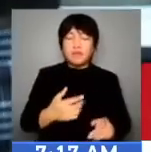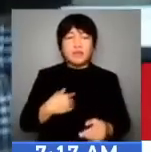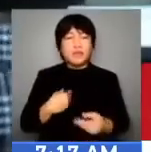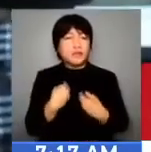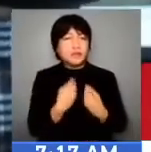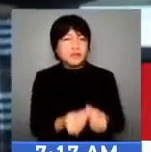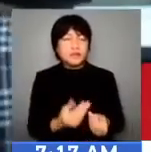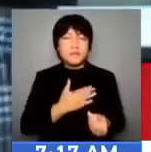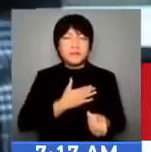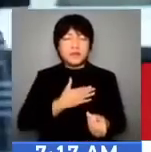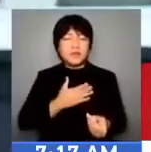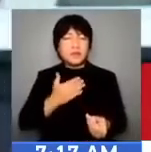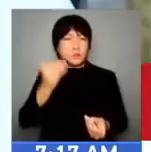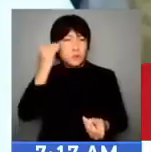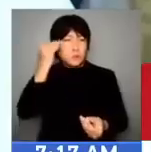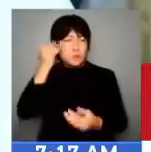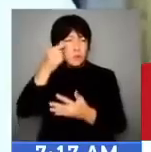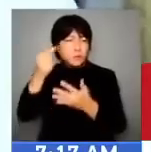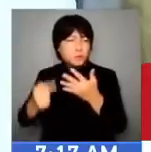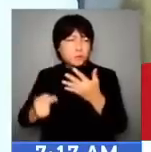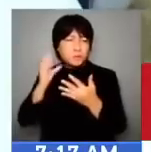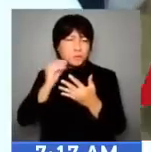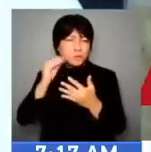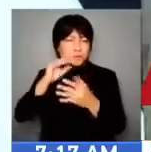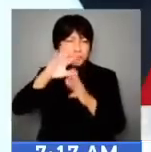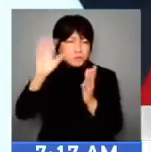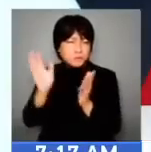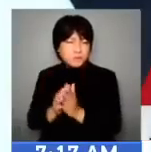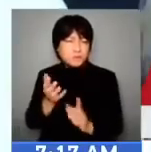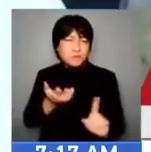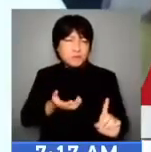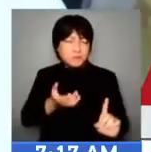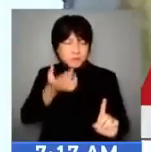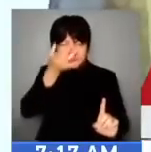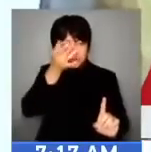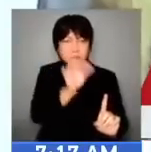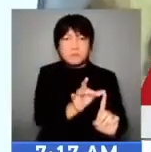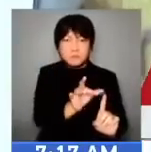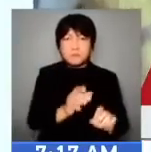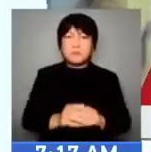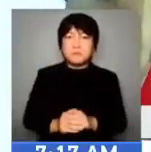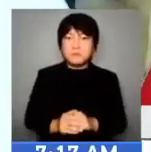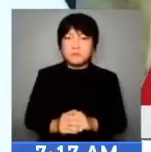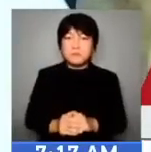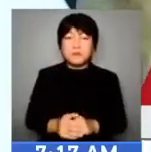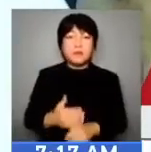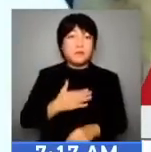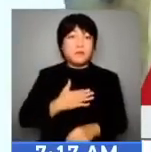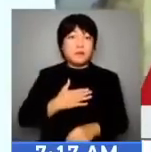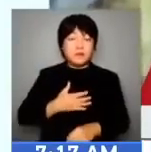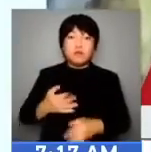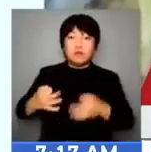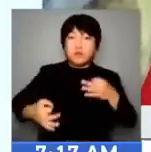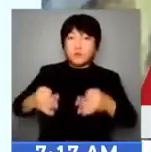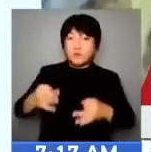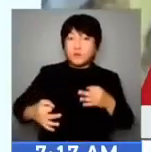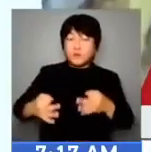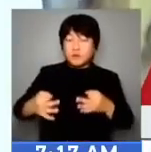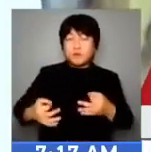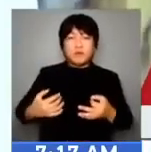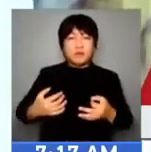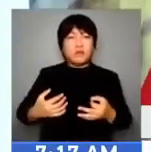knowledge, all my experiences. I want to be known as a competitive judge but also as a compassionate judge.